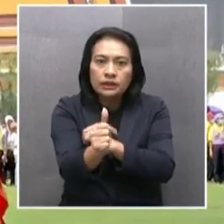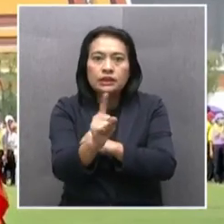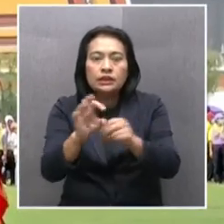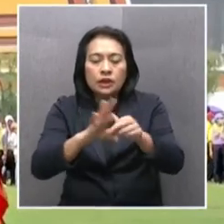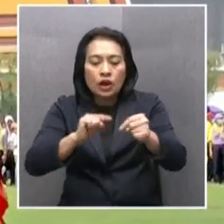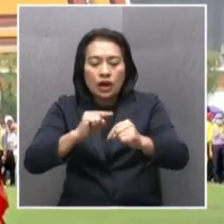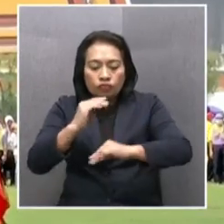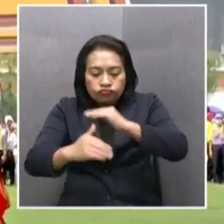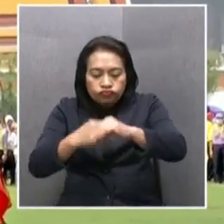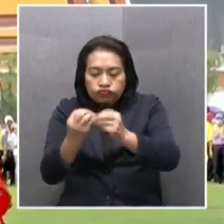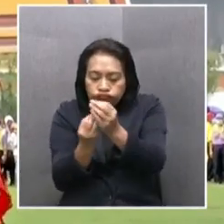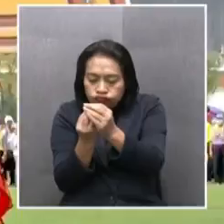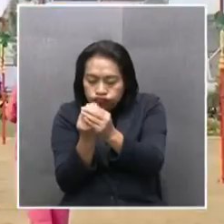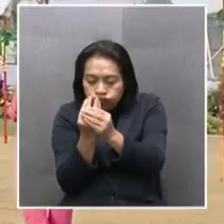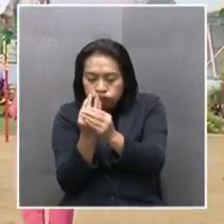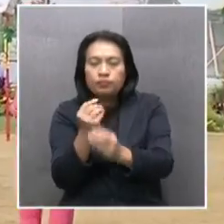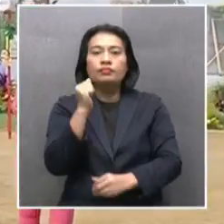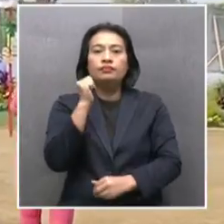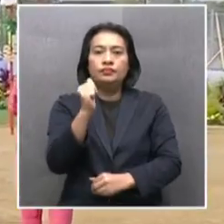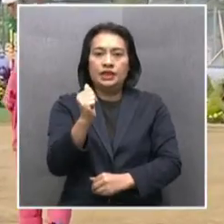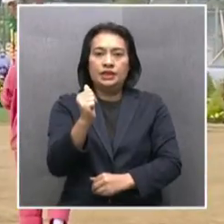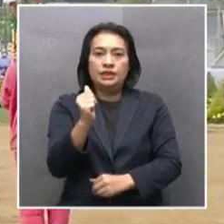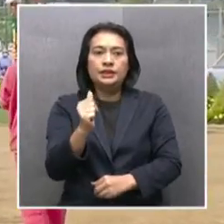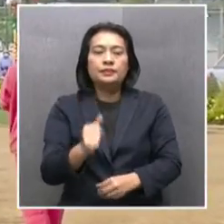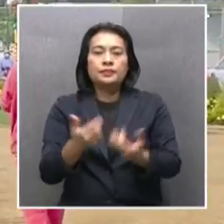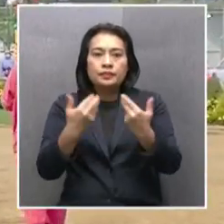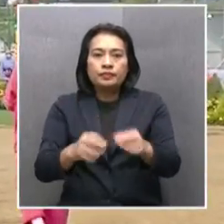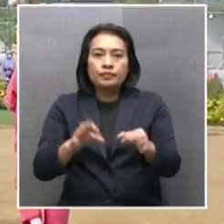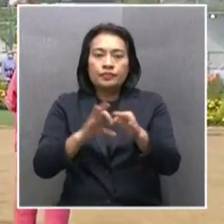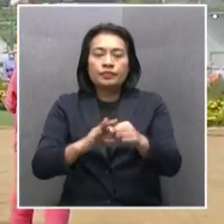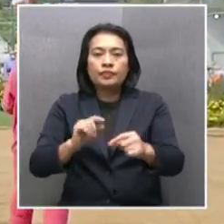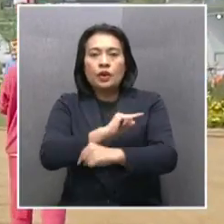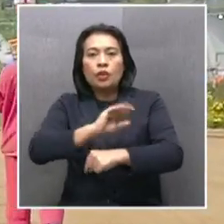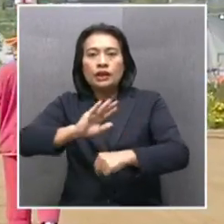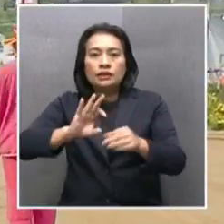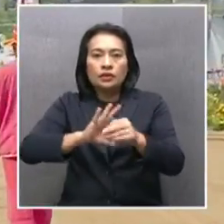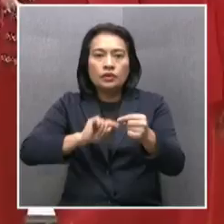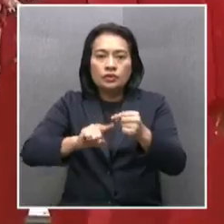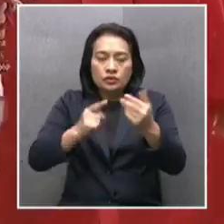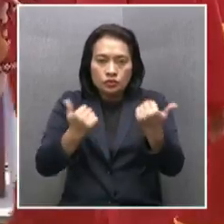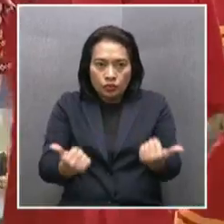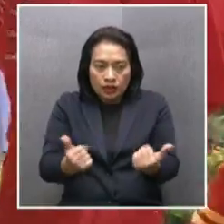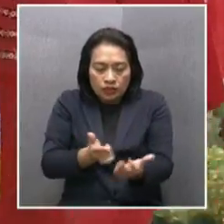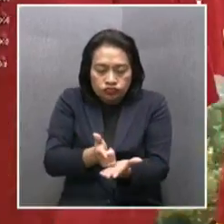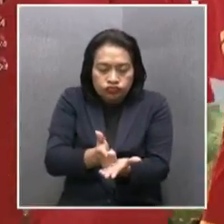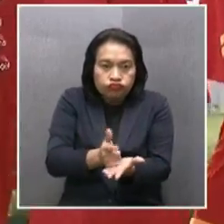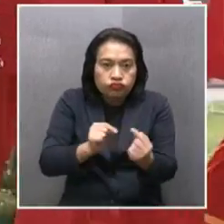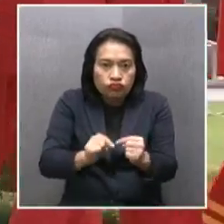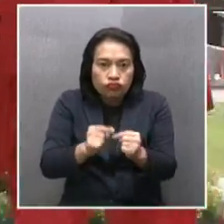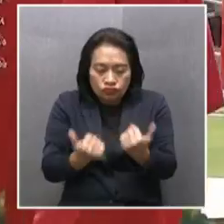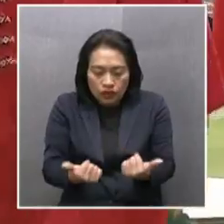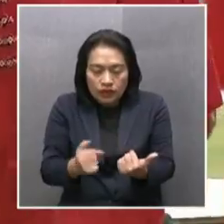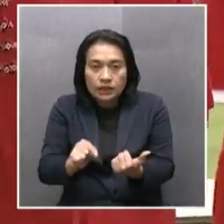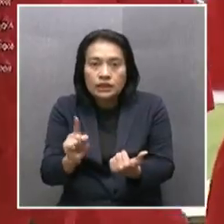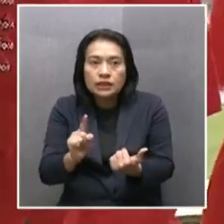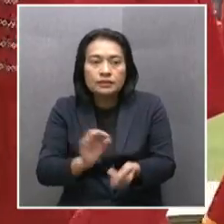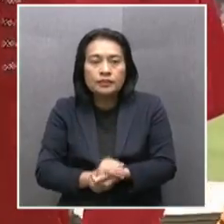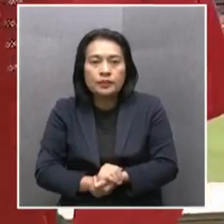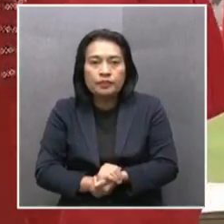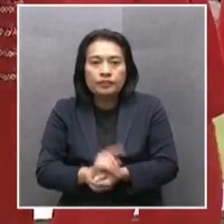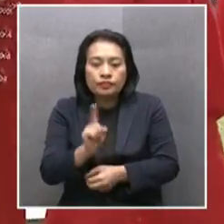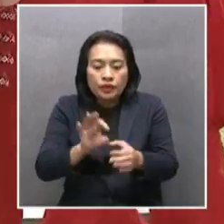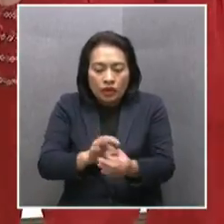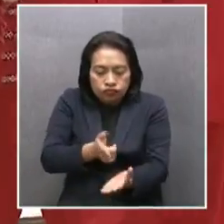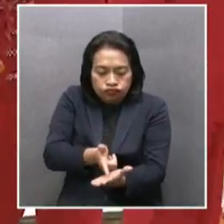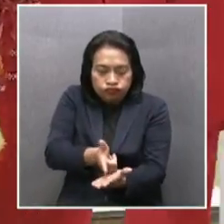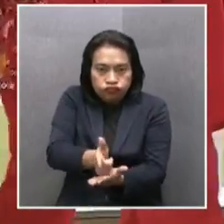ความเจริญงอกงามดีพระราชพิธีจรดพระนางคันแรกนาขวัญเป็นพิธีที่เริ่มต้นการไถนาเพื่อหว่านเมล็ดข้